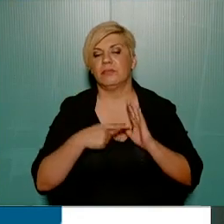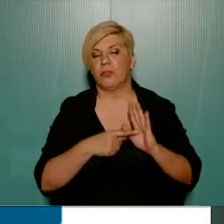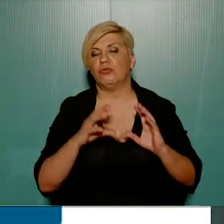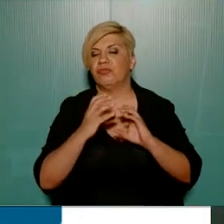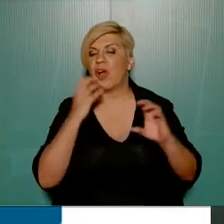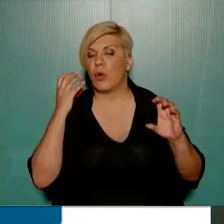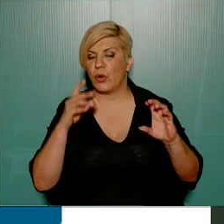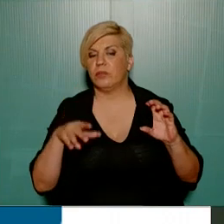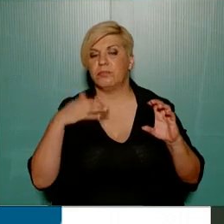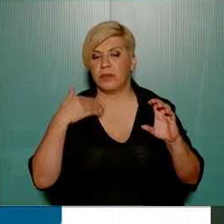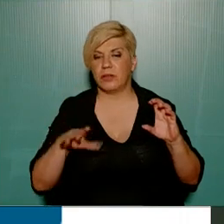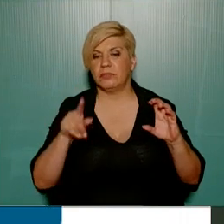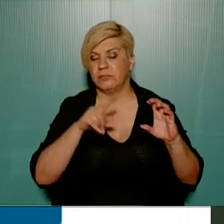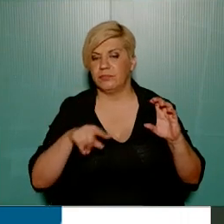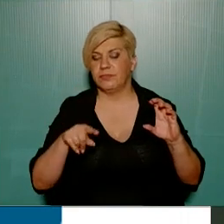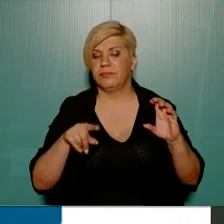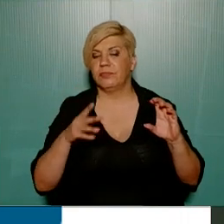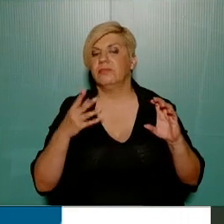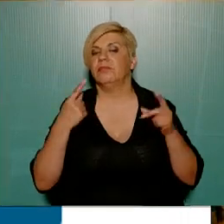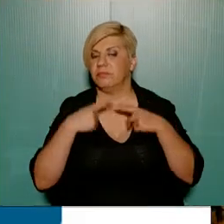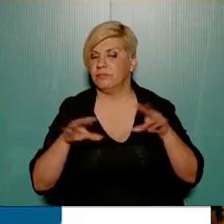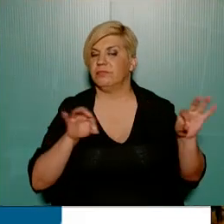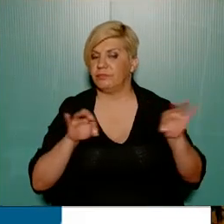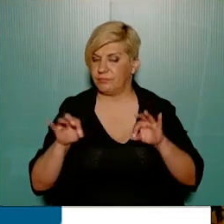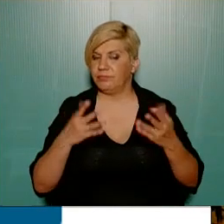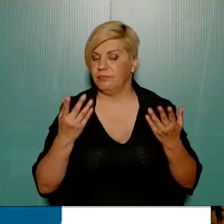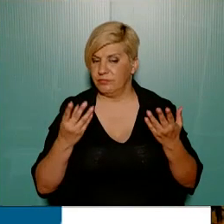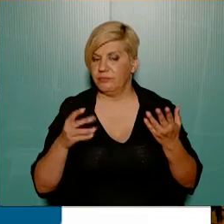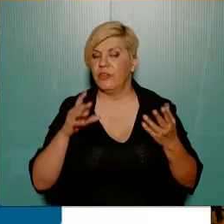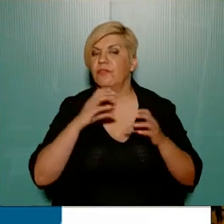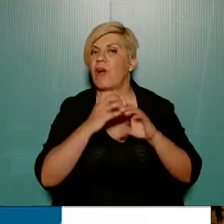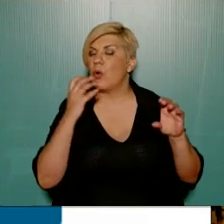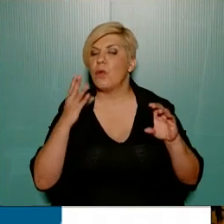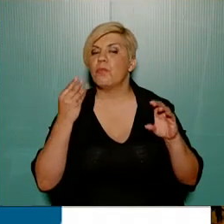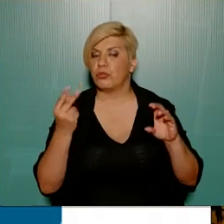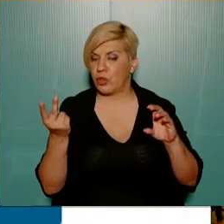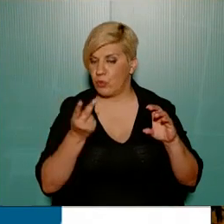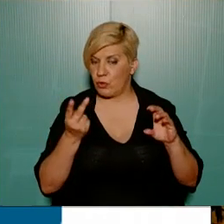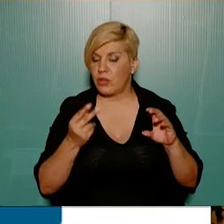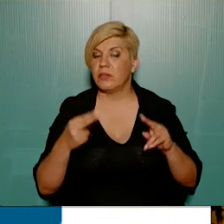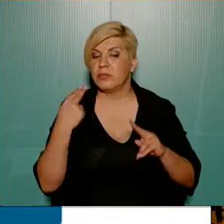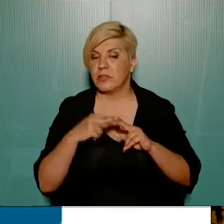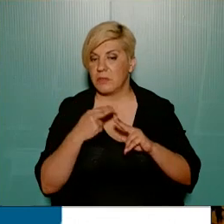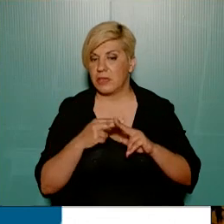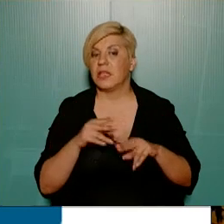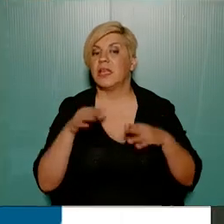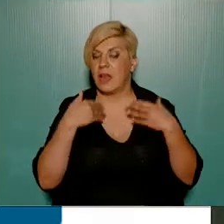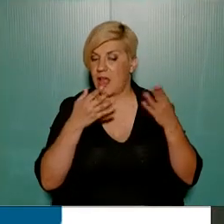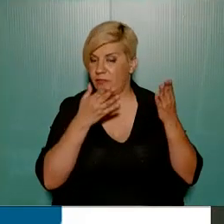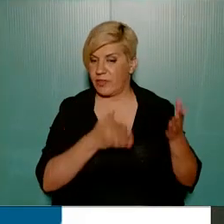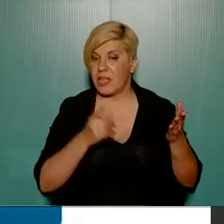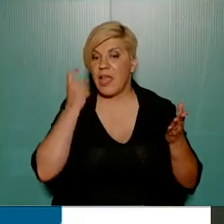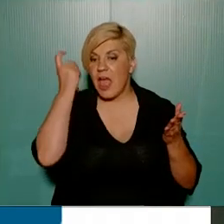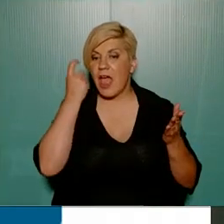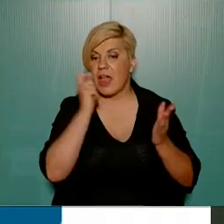βαγονιού. Έχουν γίνει δηλαδή προεργασίες για την αποκατάσταση των δύο βαγονιών και η κορυφαία είναι αυτή η